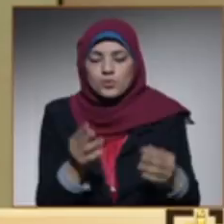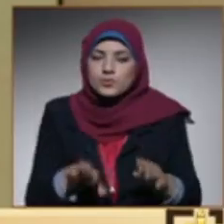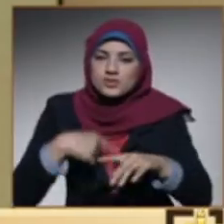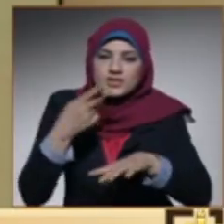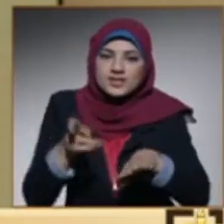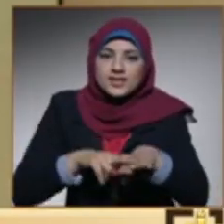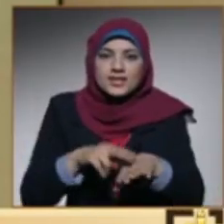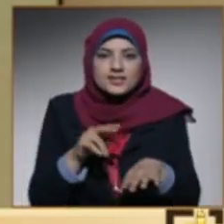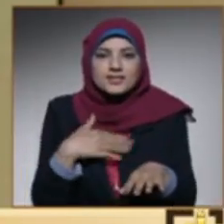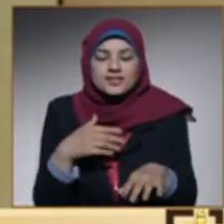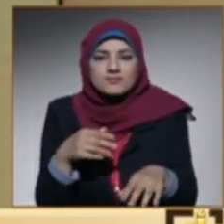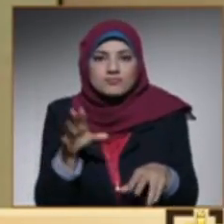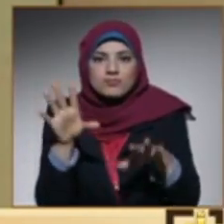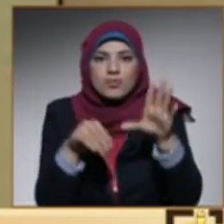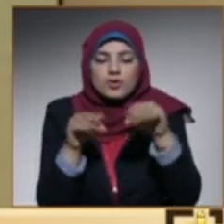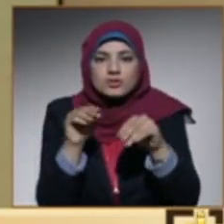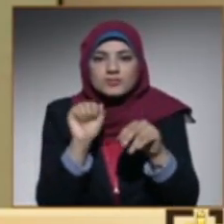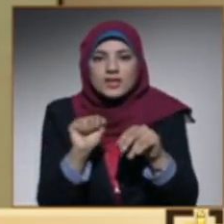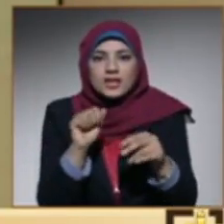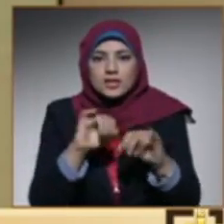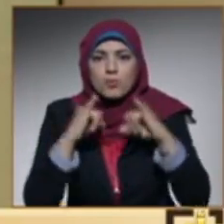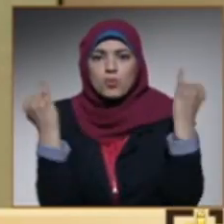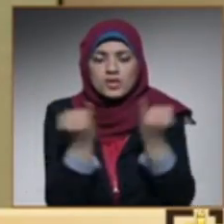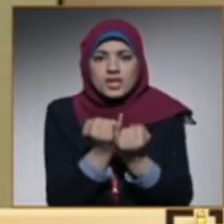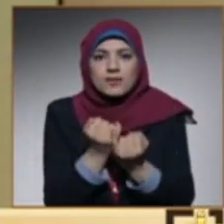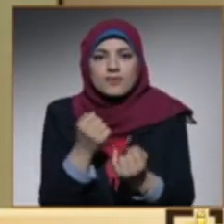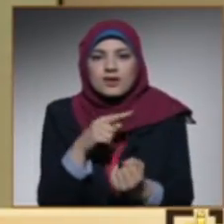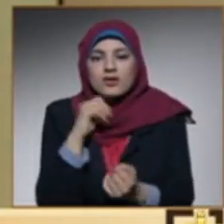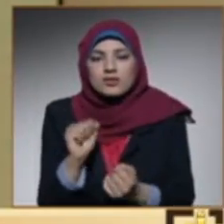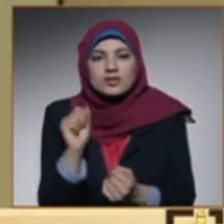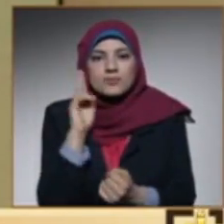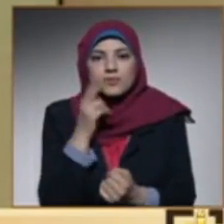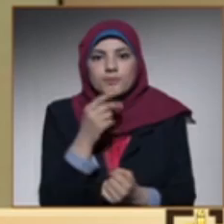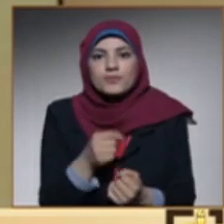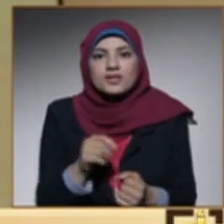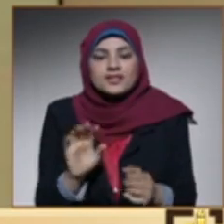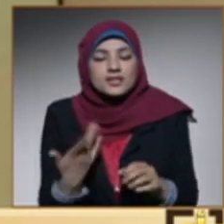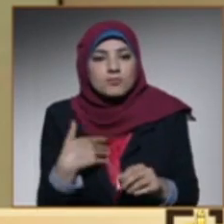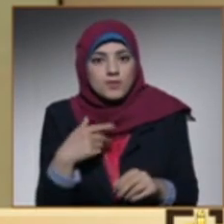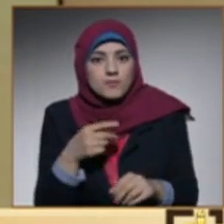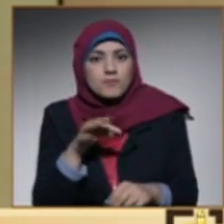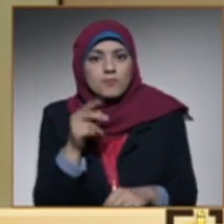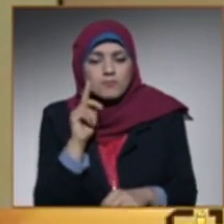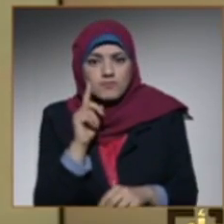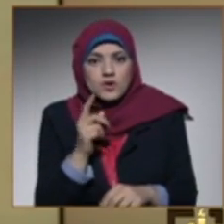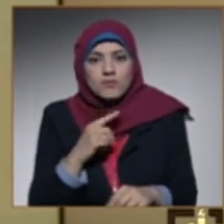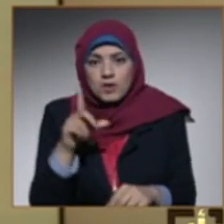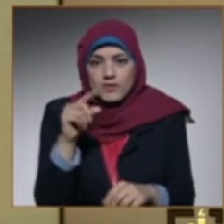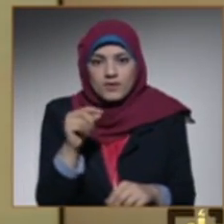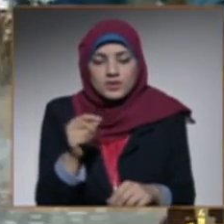نماذج المجتمع اللي ايضا هي عباره عن مقهى سكندري بيفضل تشغيل الصم وضعاف السمع. نشوف